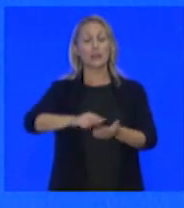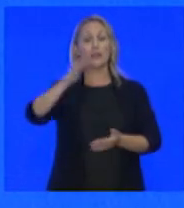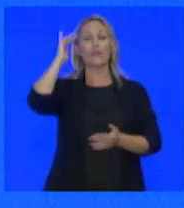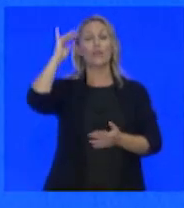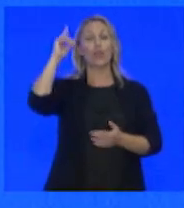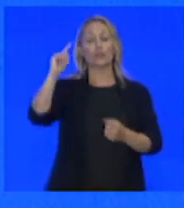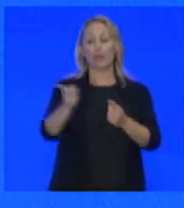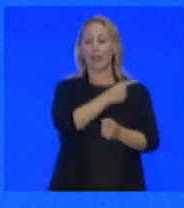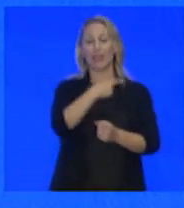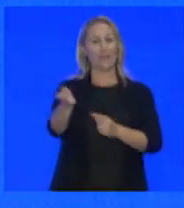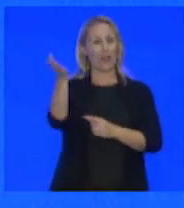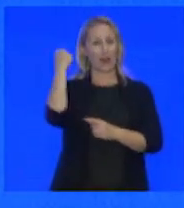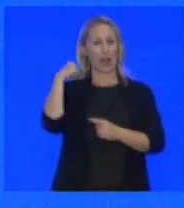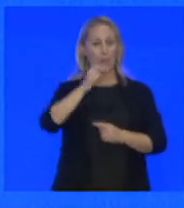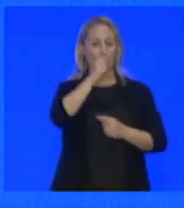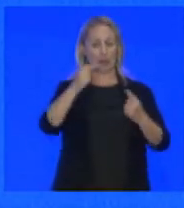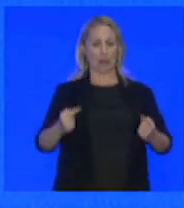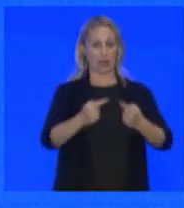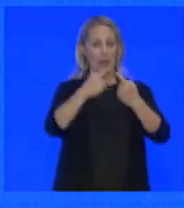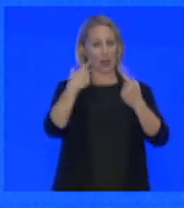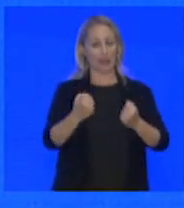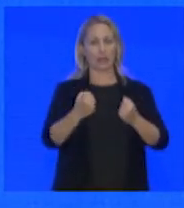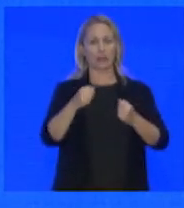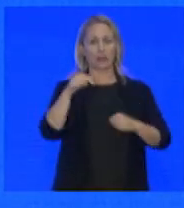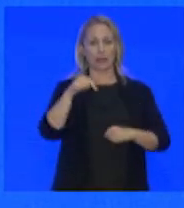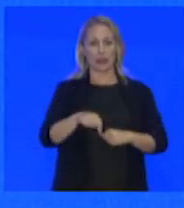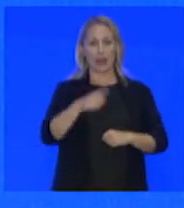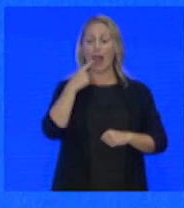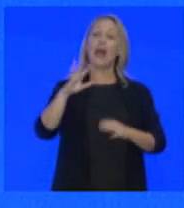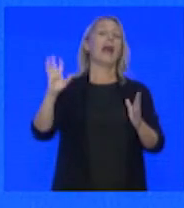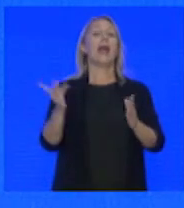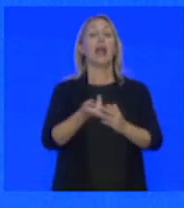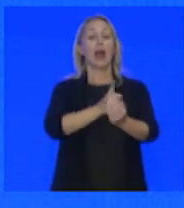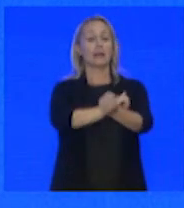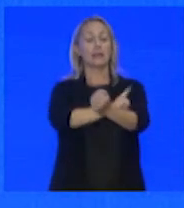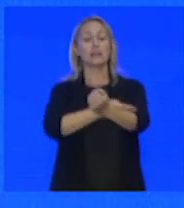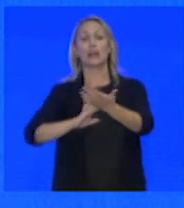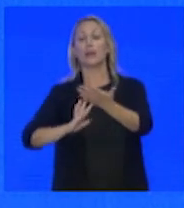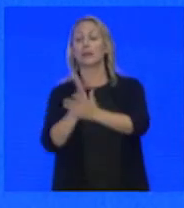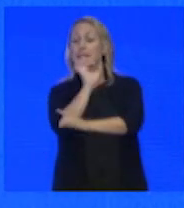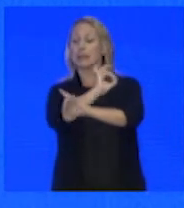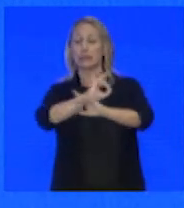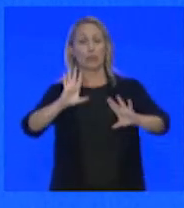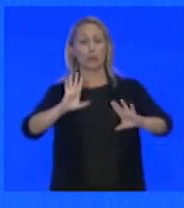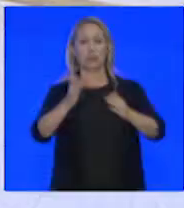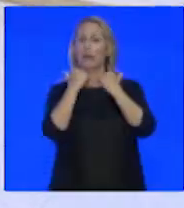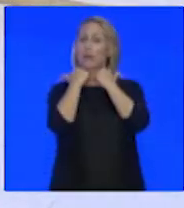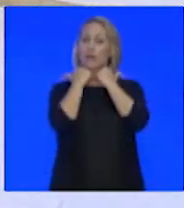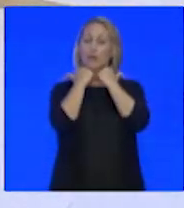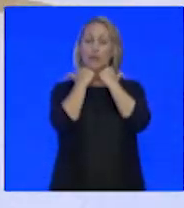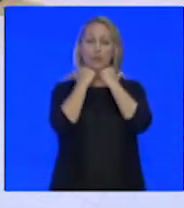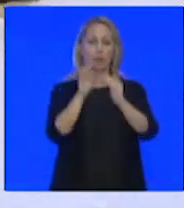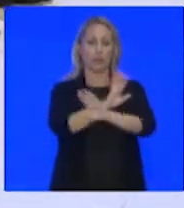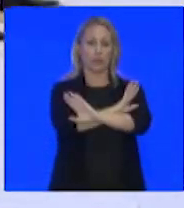αντιπάλους. Θα το ξαναπώ. Χωρίς ισχυρή ανάπτυξη δεν μπορεί να υπάρξει ούτε